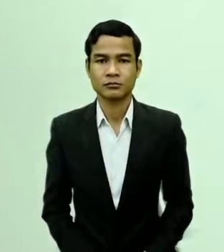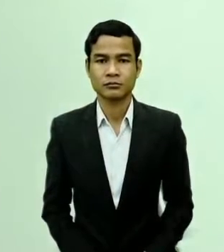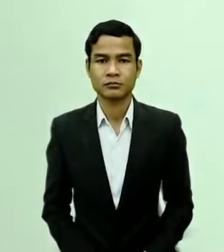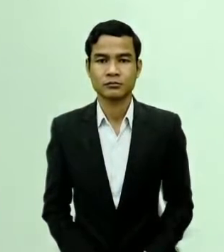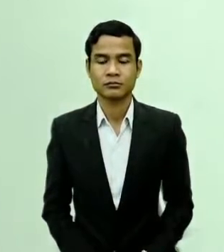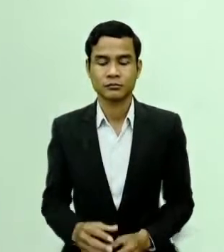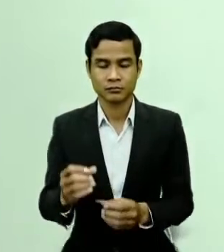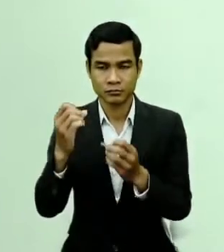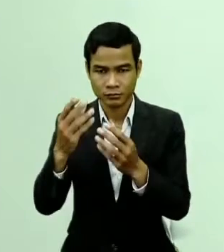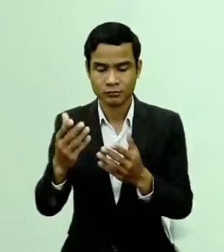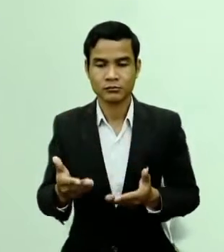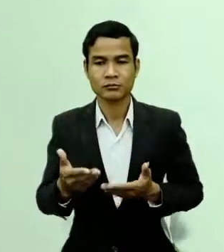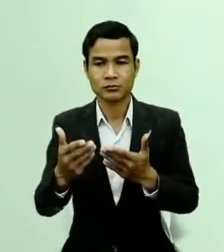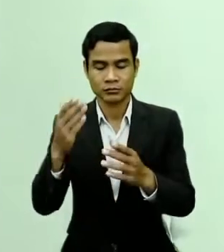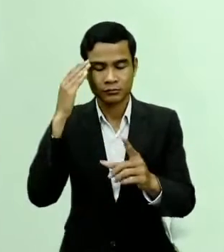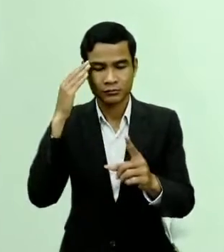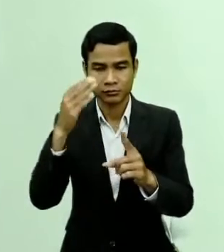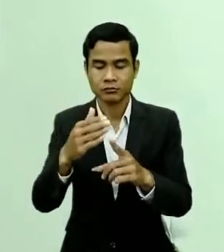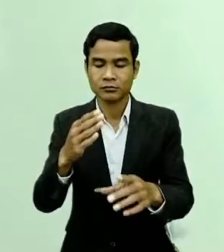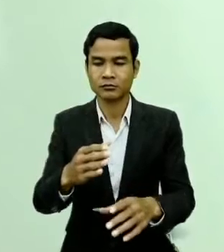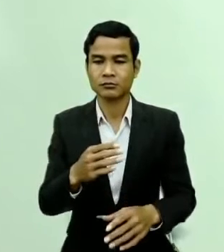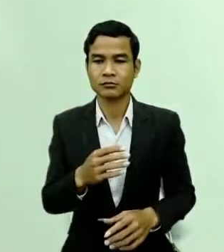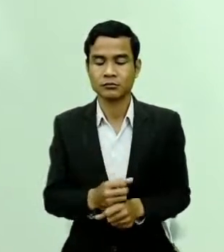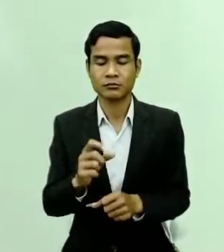tôi tu chụp chỉ